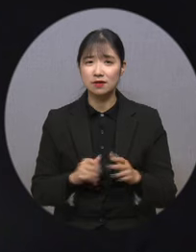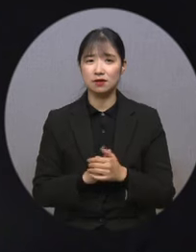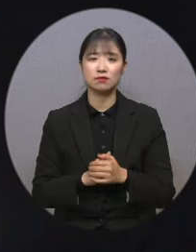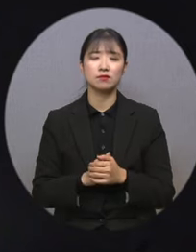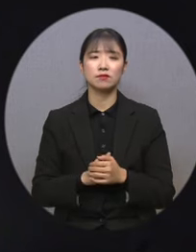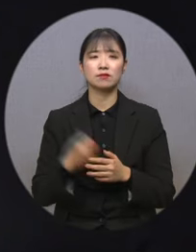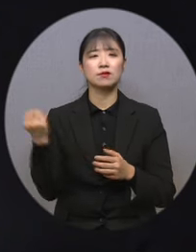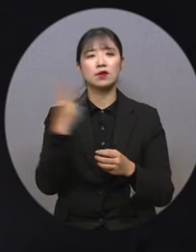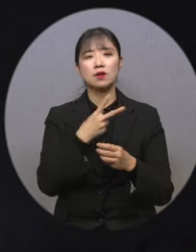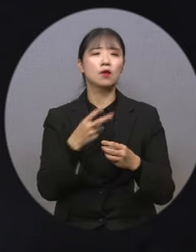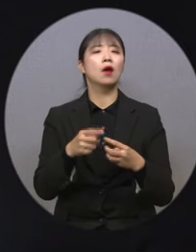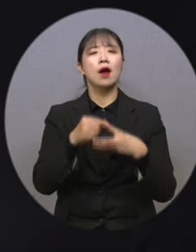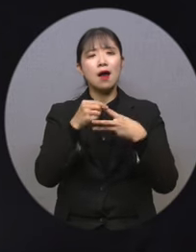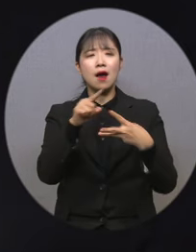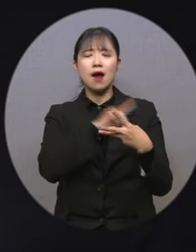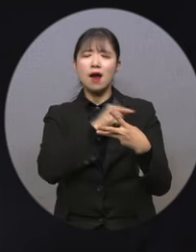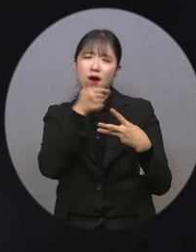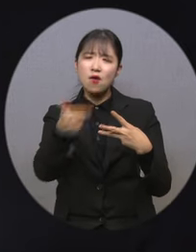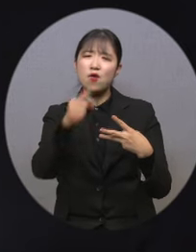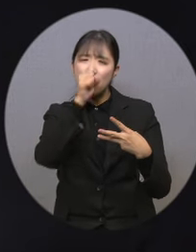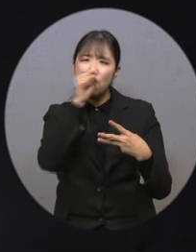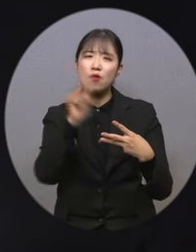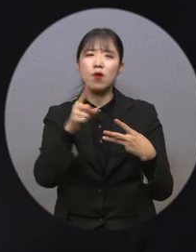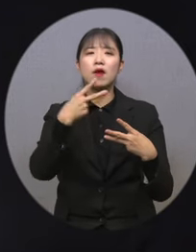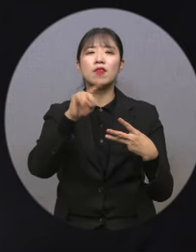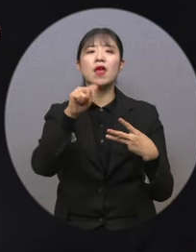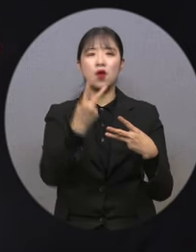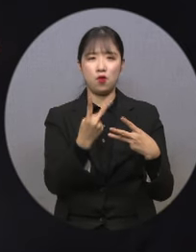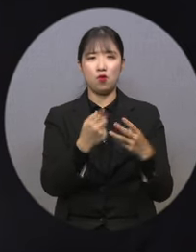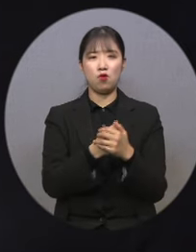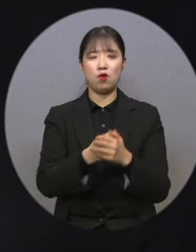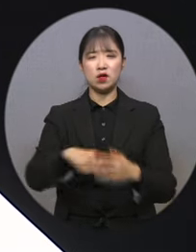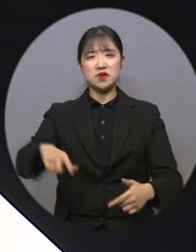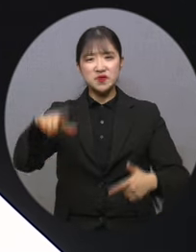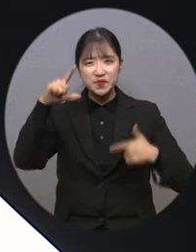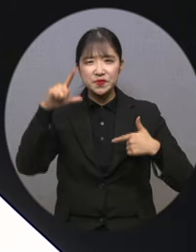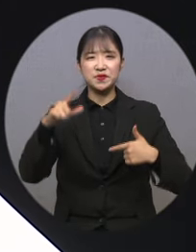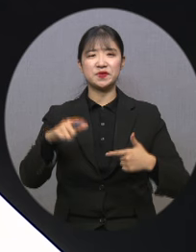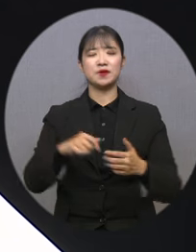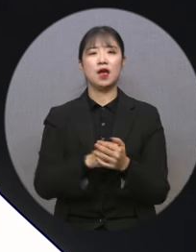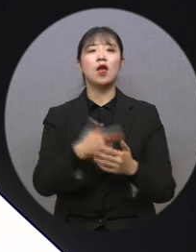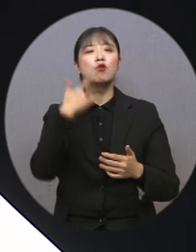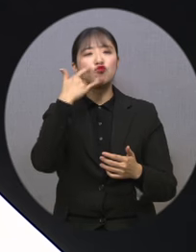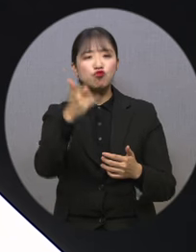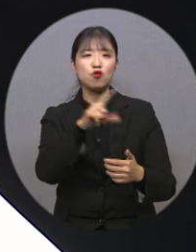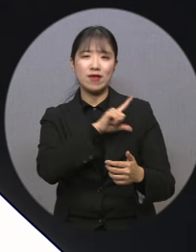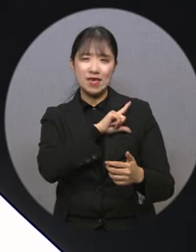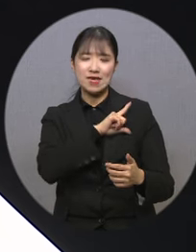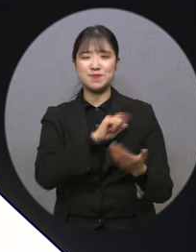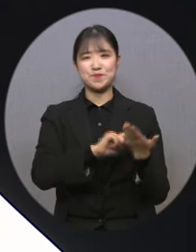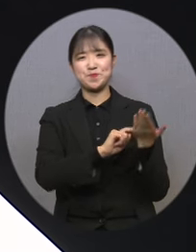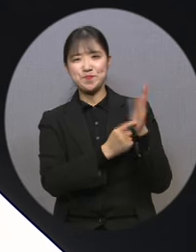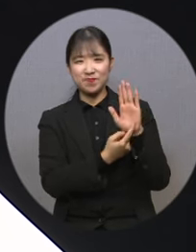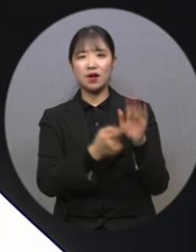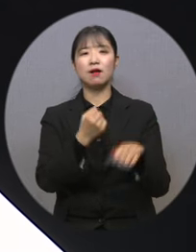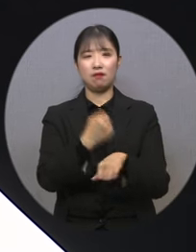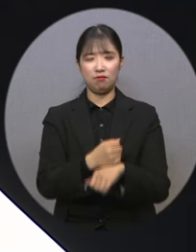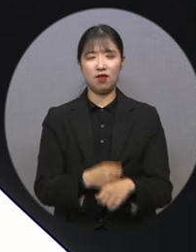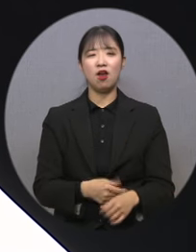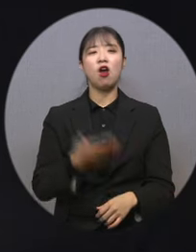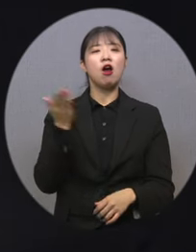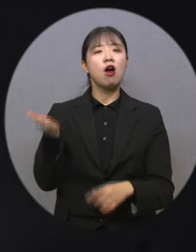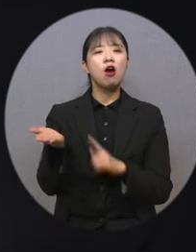세 번째 가장 큰 효는 대효. 출세해가지고 부모님의 이름을 높여주는 암흑의 아들이다